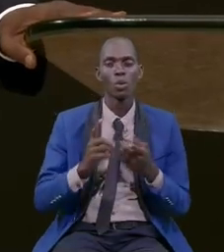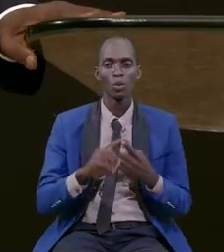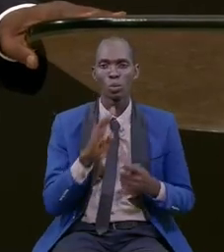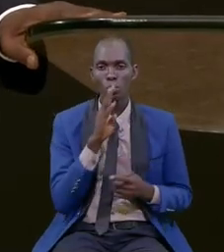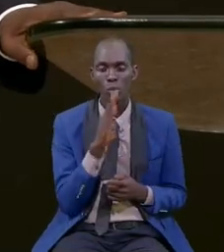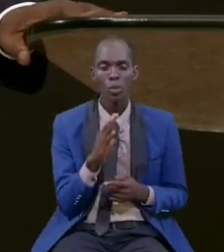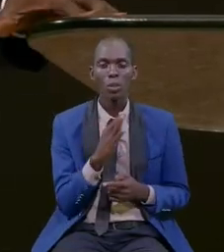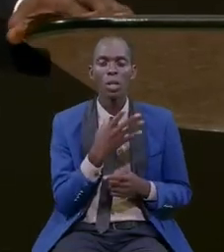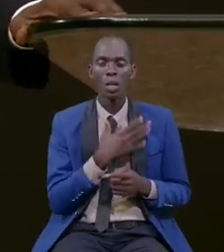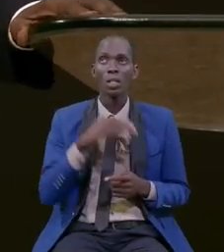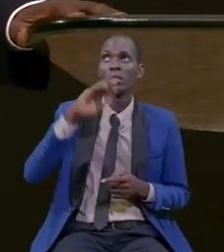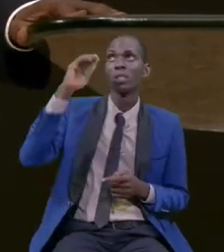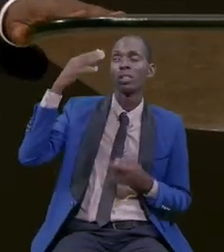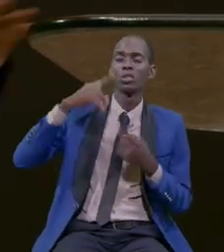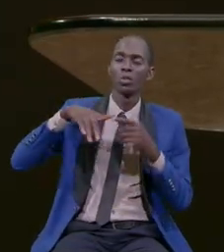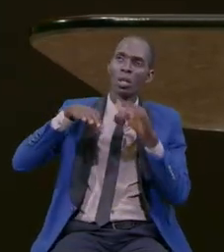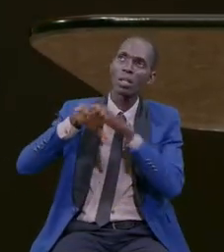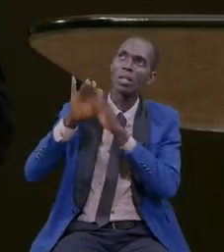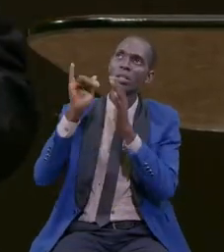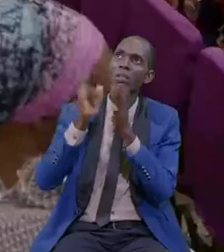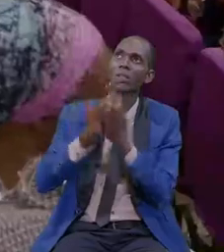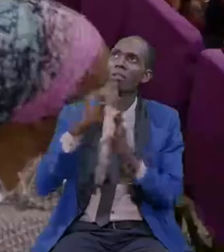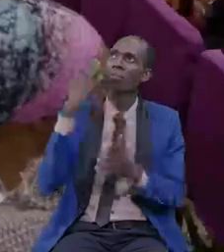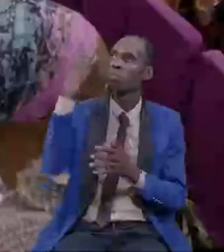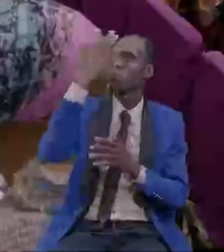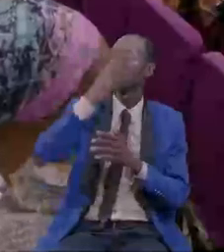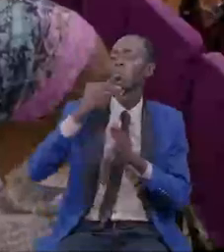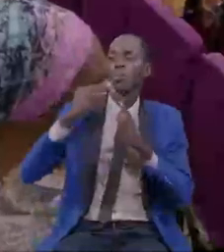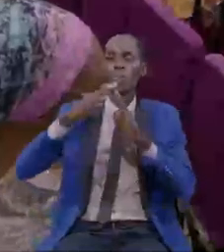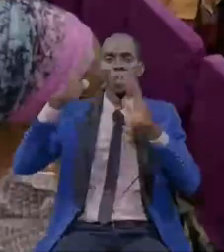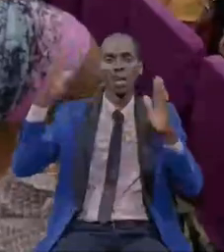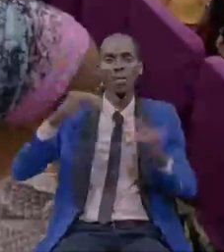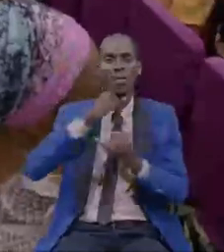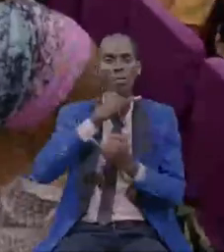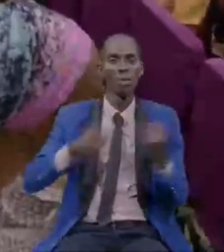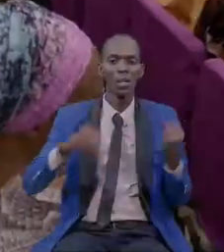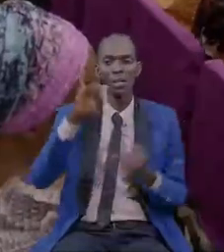ce lieu glorieux ce lieu dernier au nom de Jésus